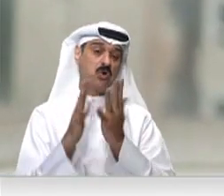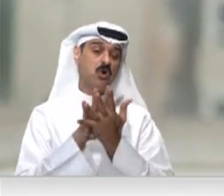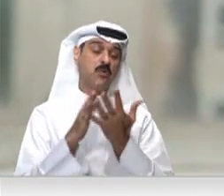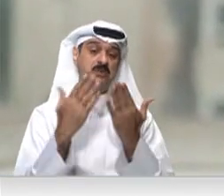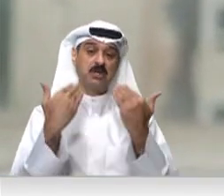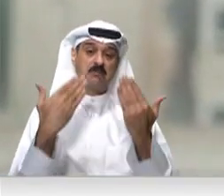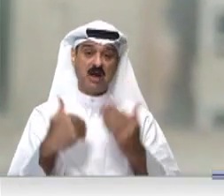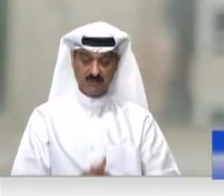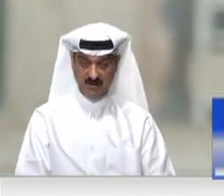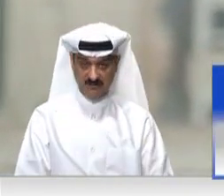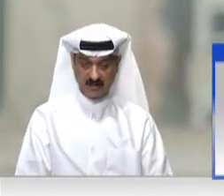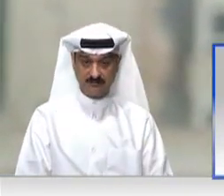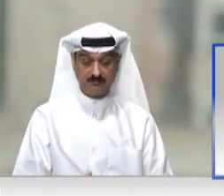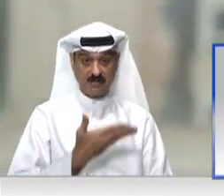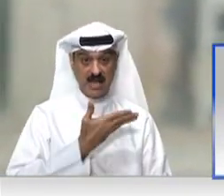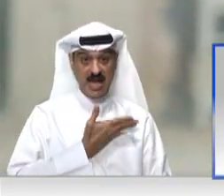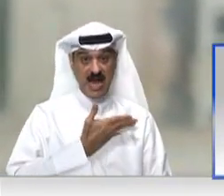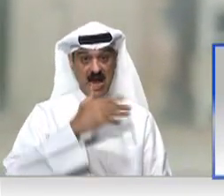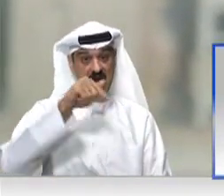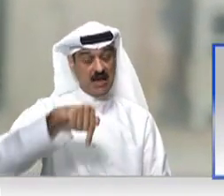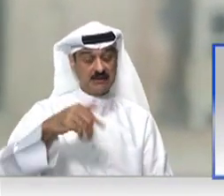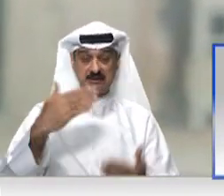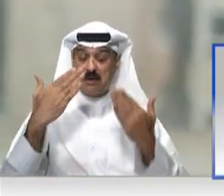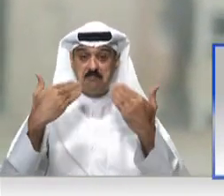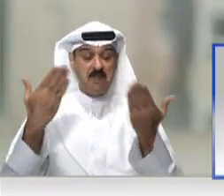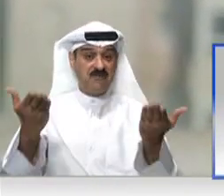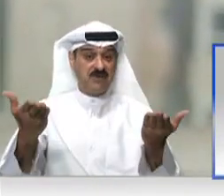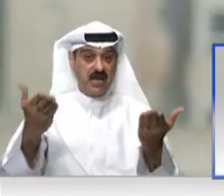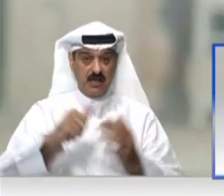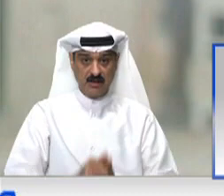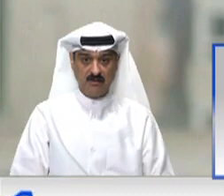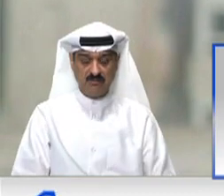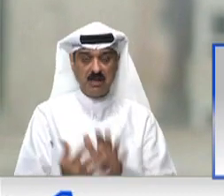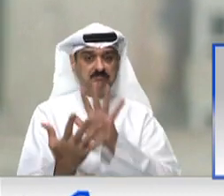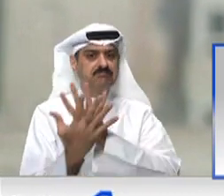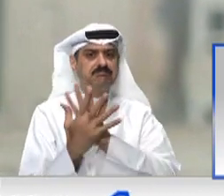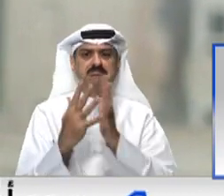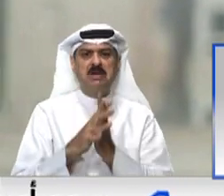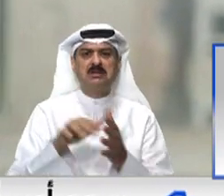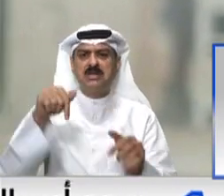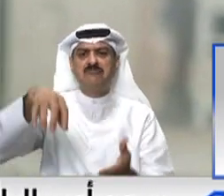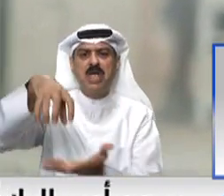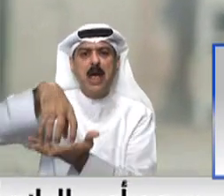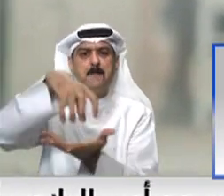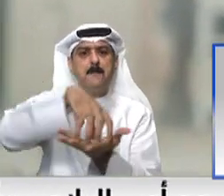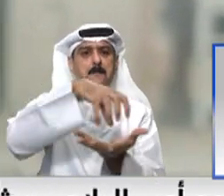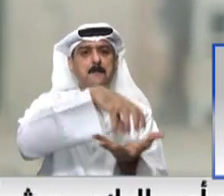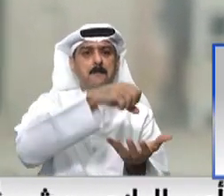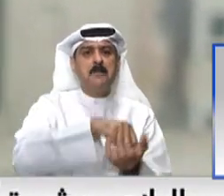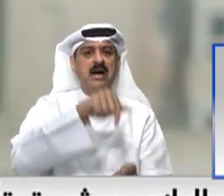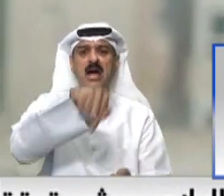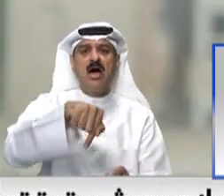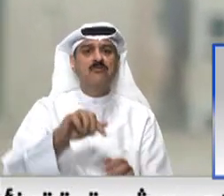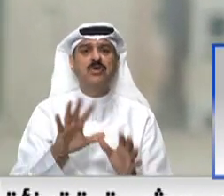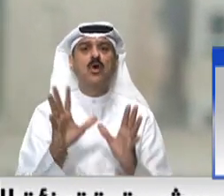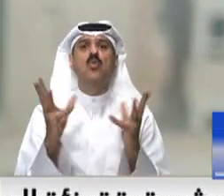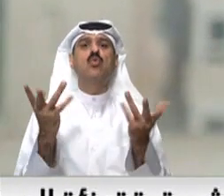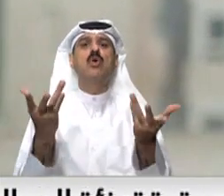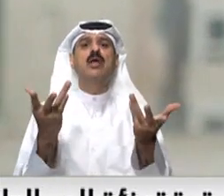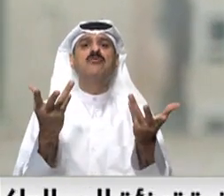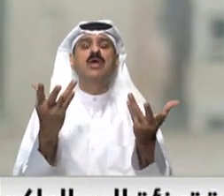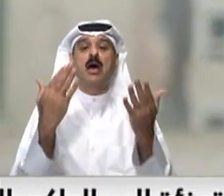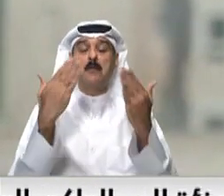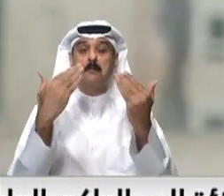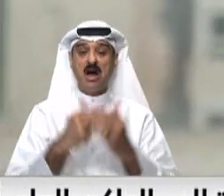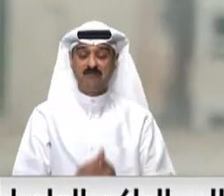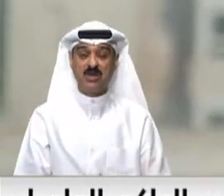الوجبة الساخنة في غزة غير موجود في الوقت الحالي. عدد المخابز التي تعاقد معها برنامج الأغذية العالمي قبل الأزمة كان